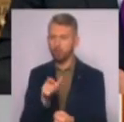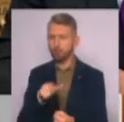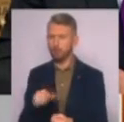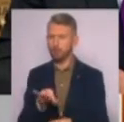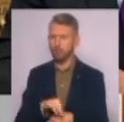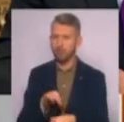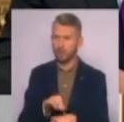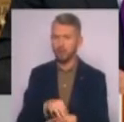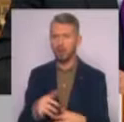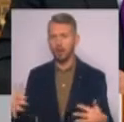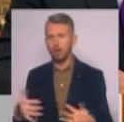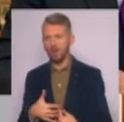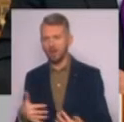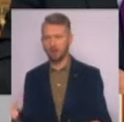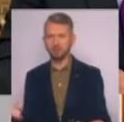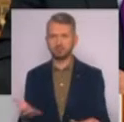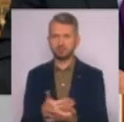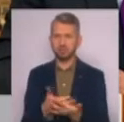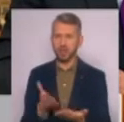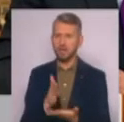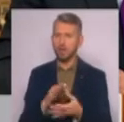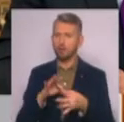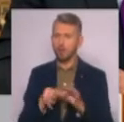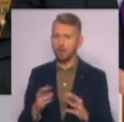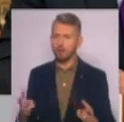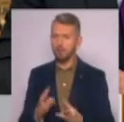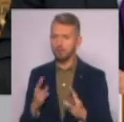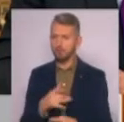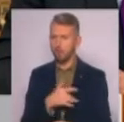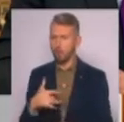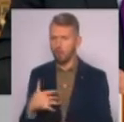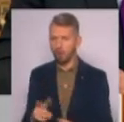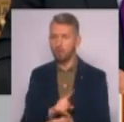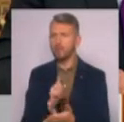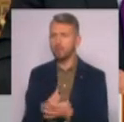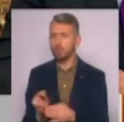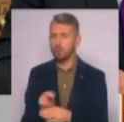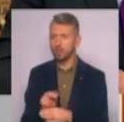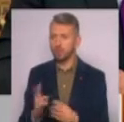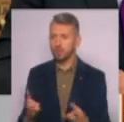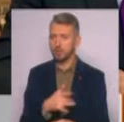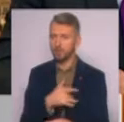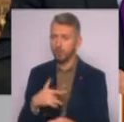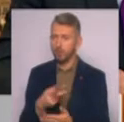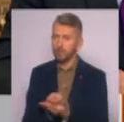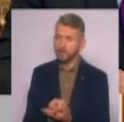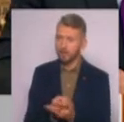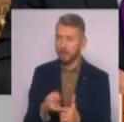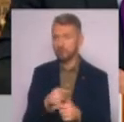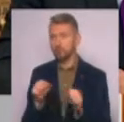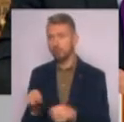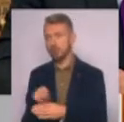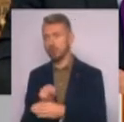і респіраторними захворюваннями, і є ускладнення пневмонії. Так. Обов'язково лікувати пневмонію в стаціонарі, чи можна